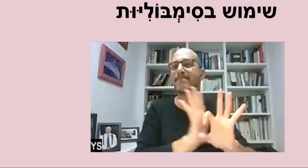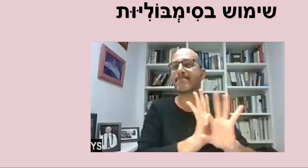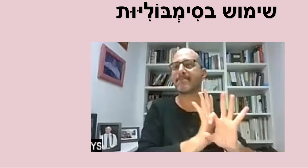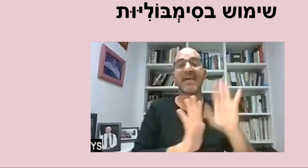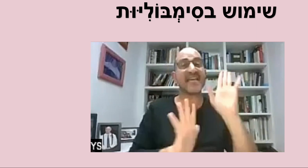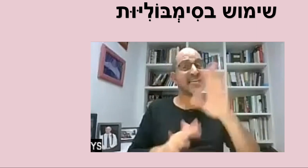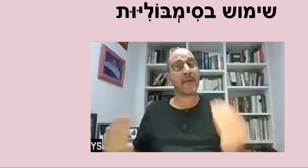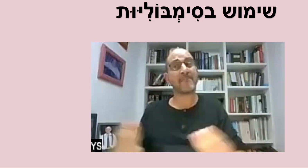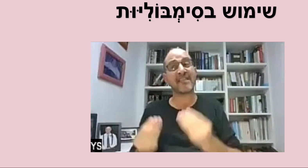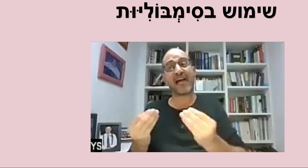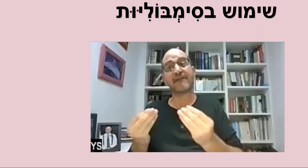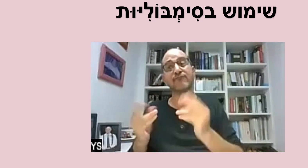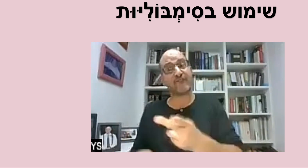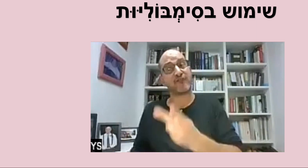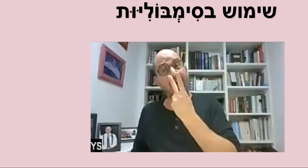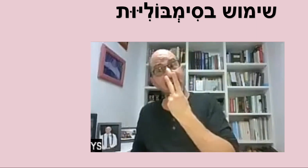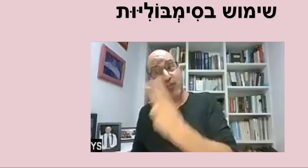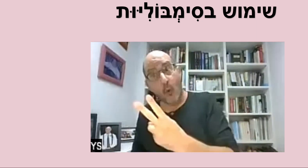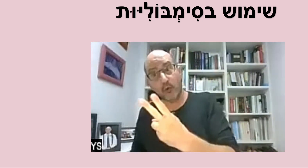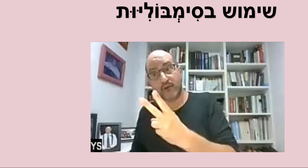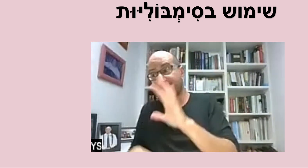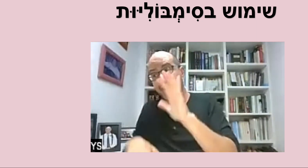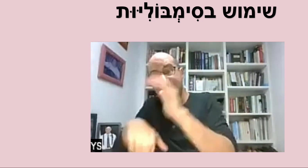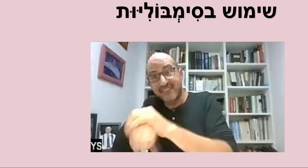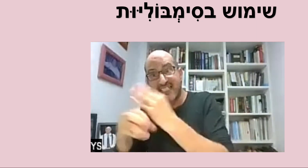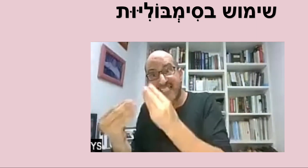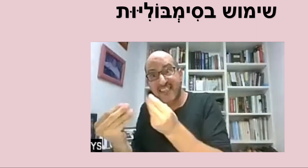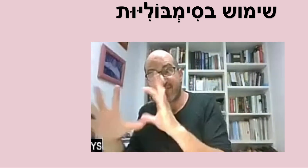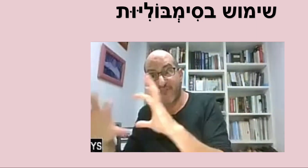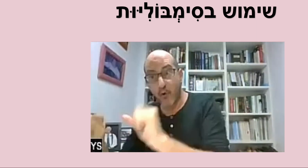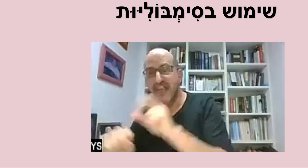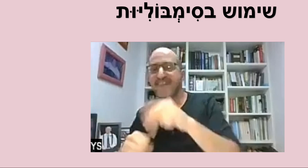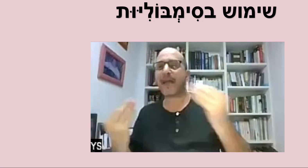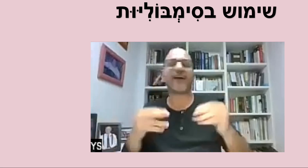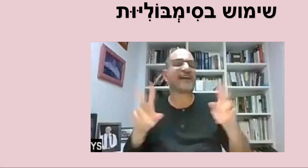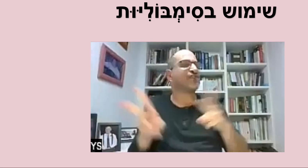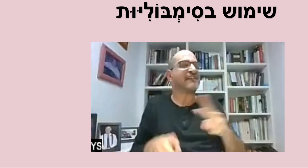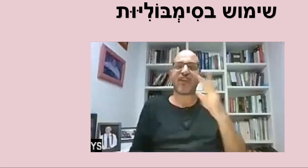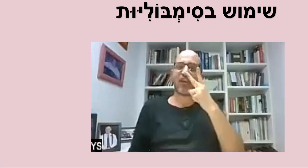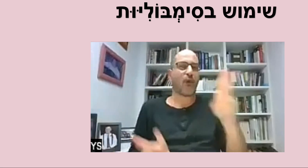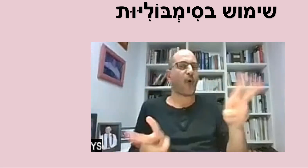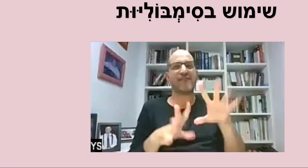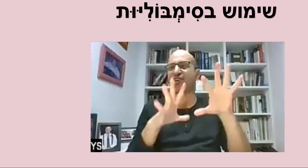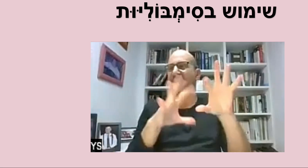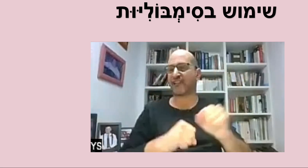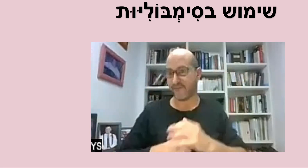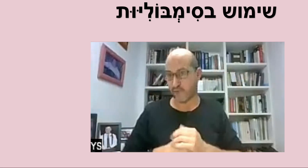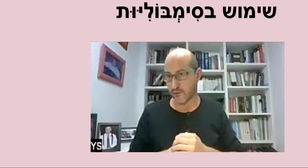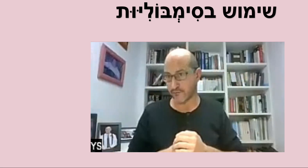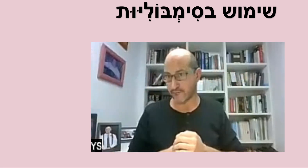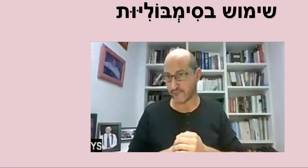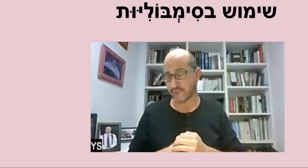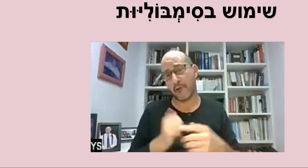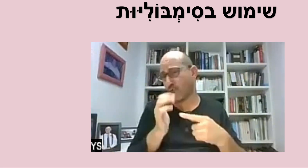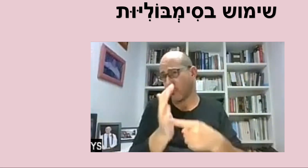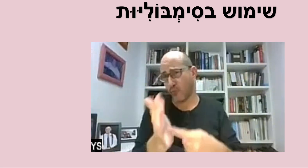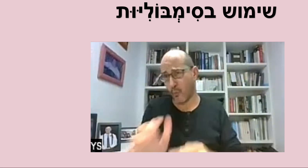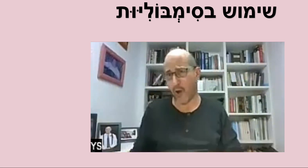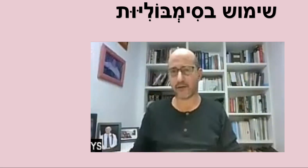בעצם בסמלים, בסימבוליות. יש דברים שאפשר לראות אותם ולזהות ולתפוס, ויש דברים שאי אפשר לראות ולתפוס